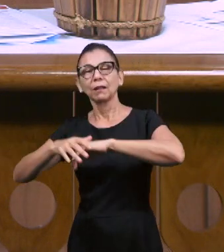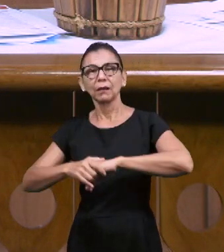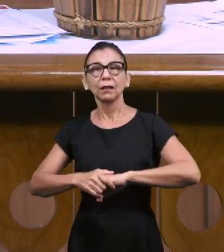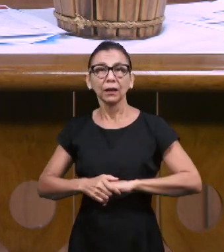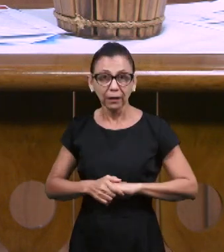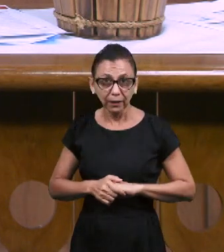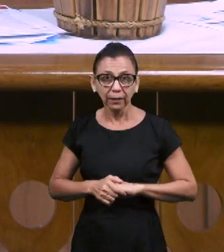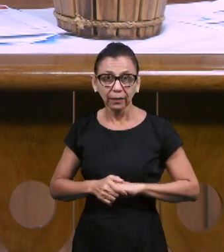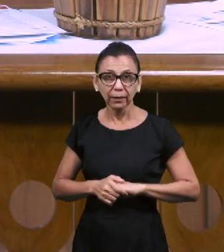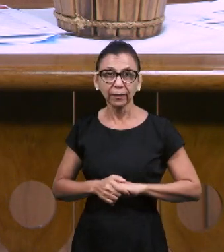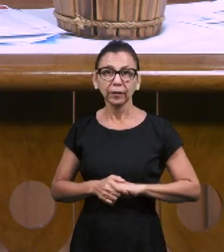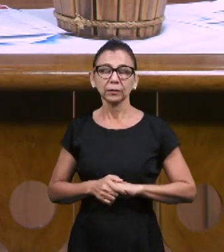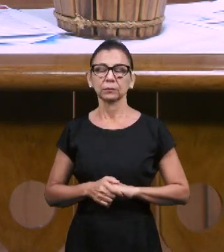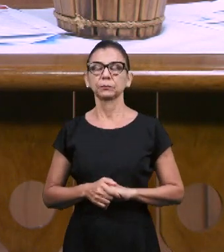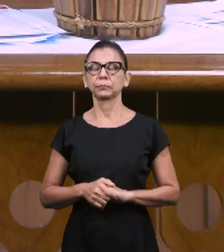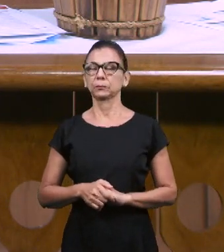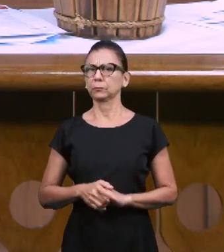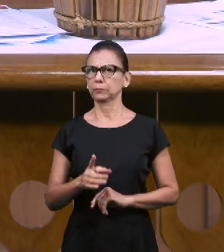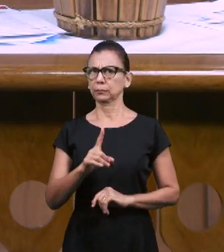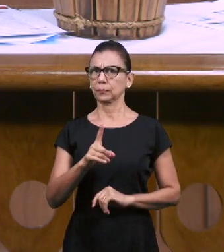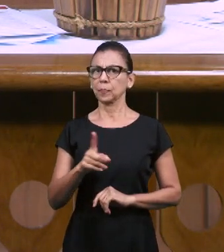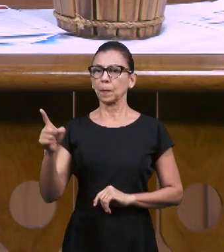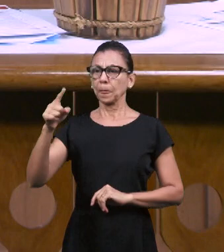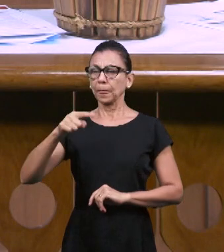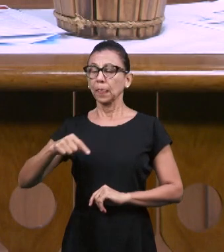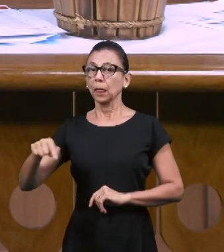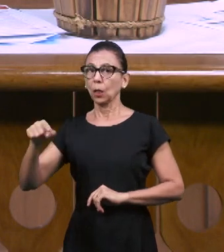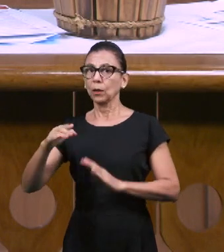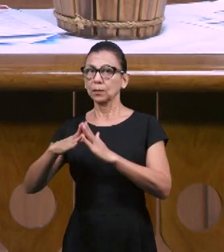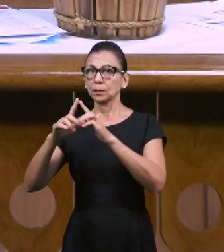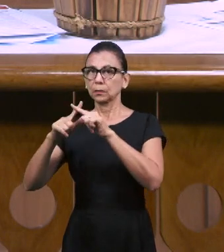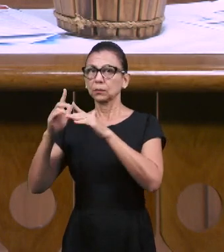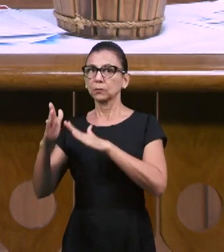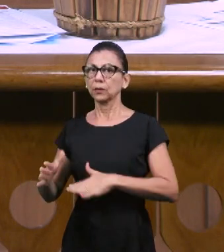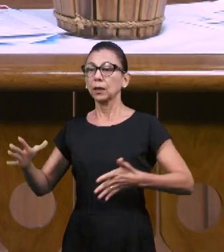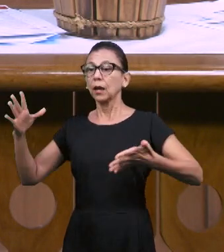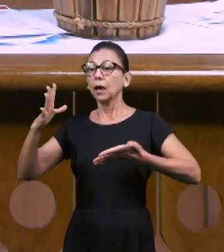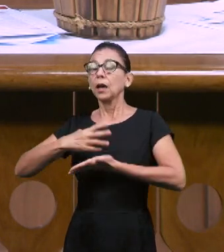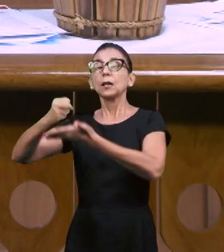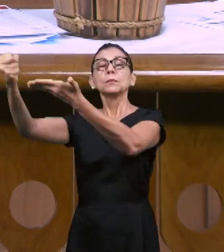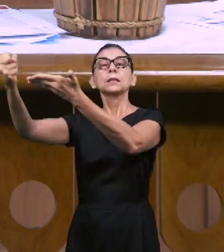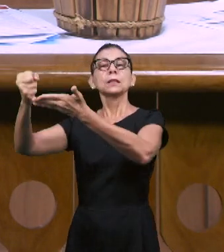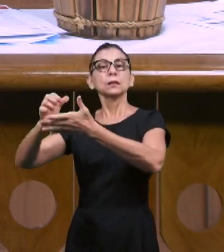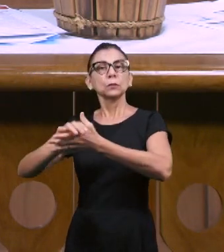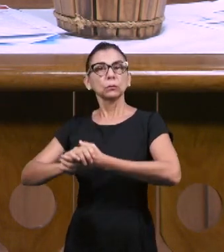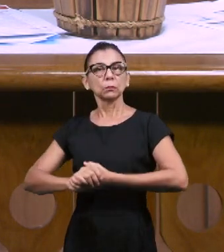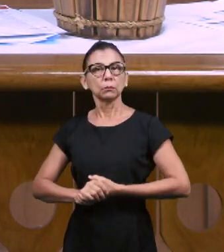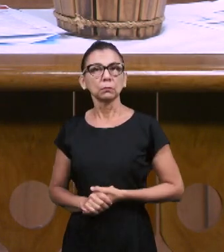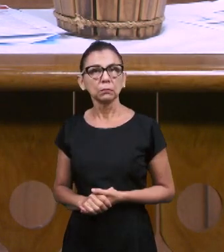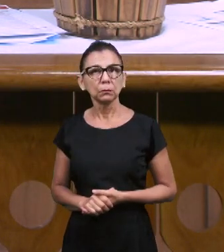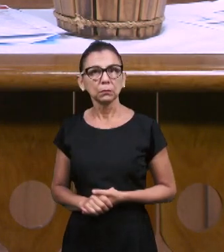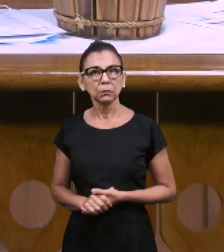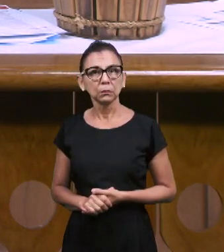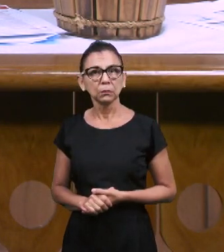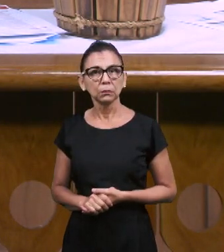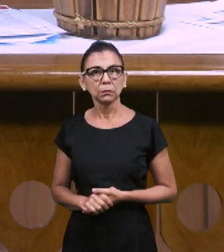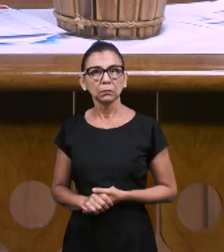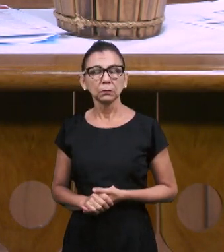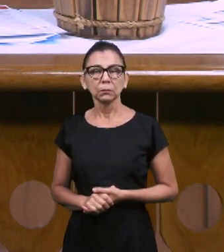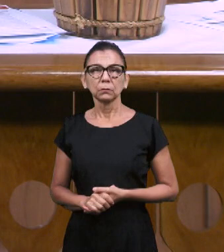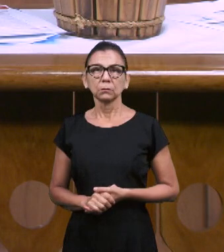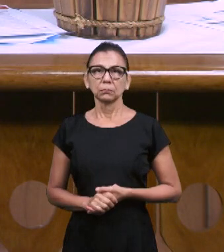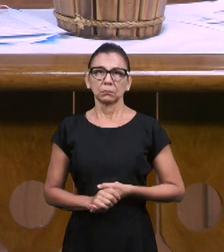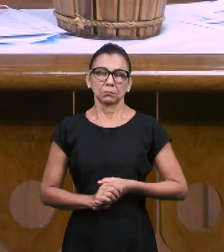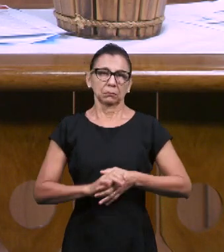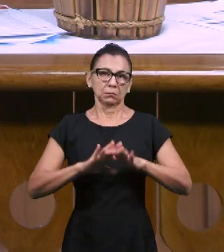nous allons être enlevés dans nos chars de feu. Non, ce n'est pas de traîneau, mais il n'y a pas de